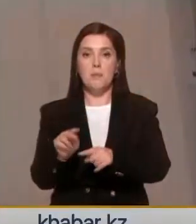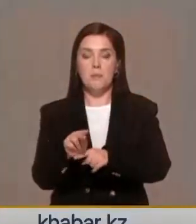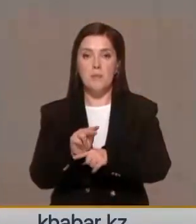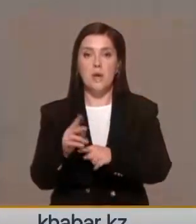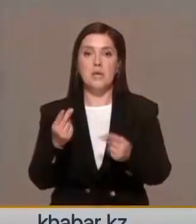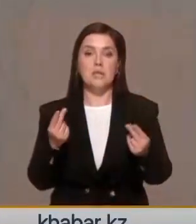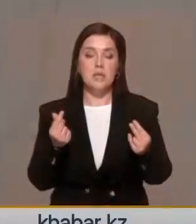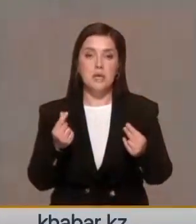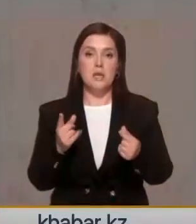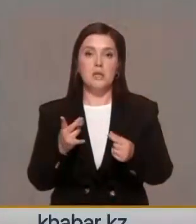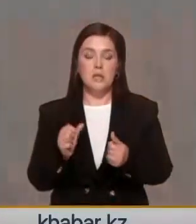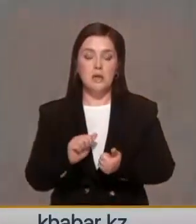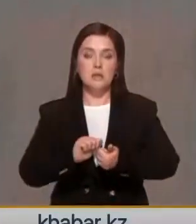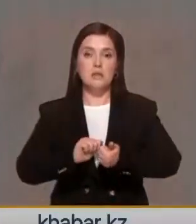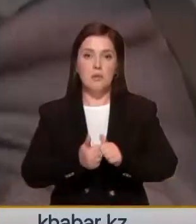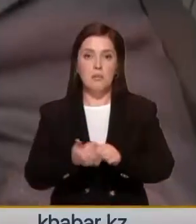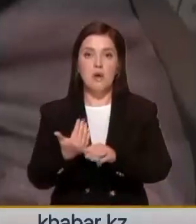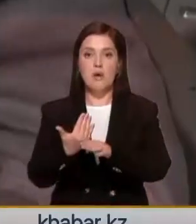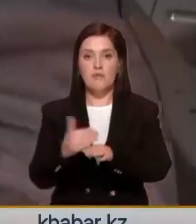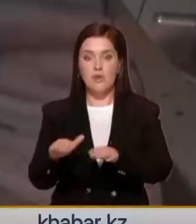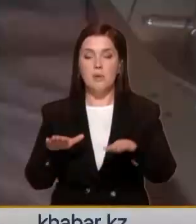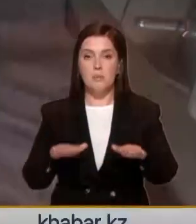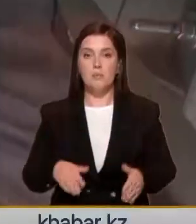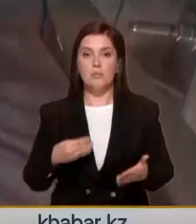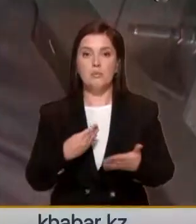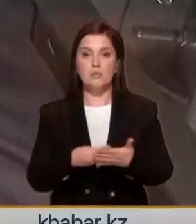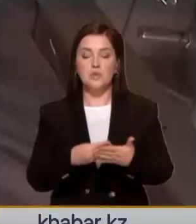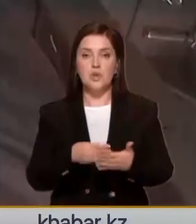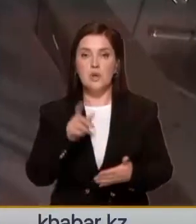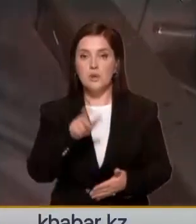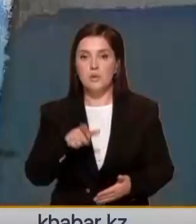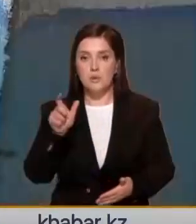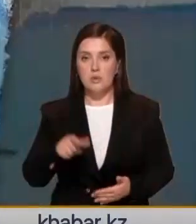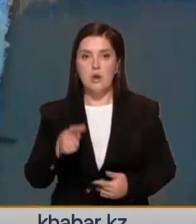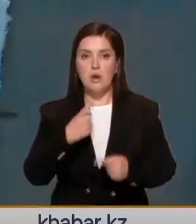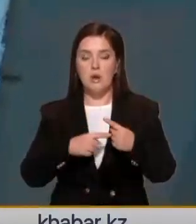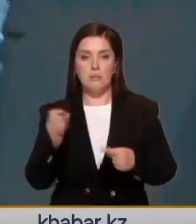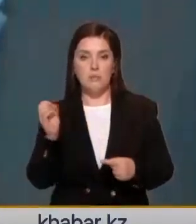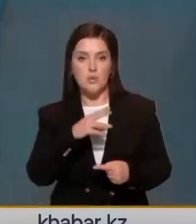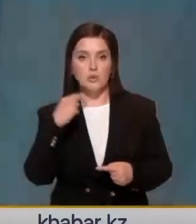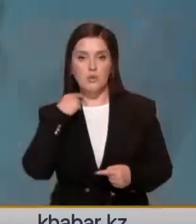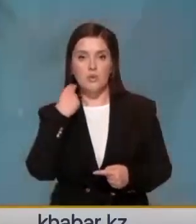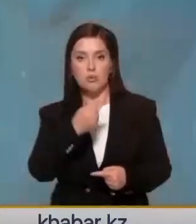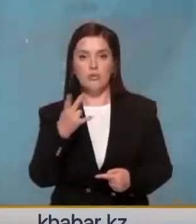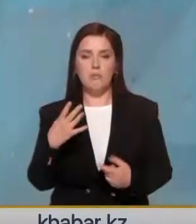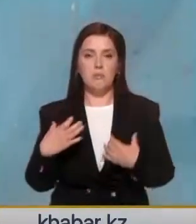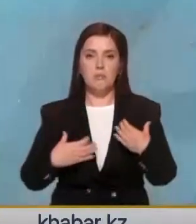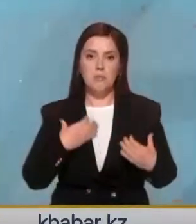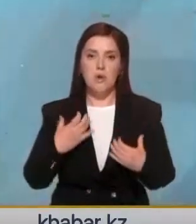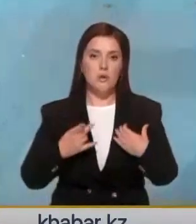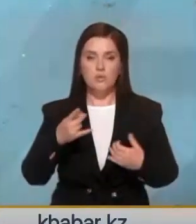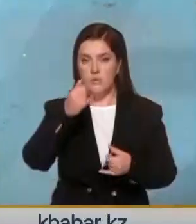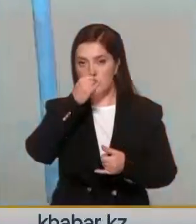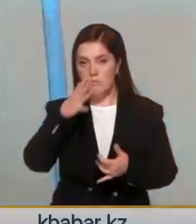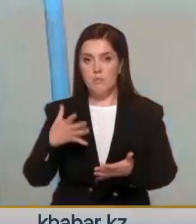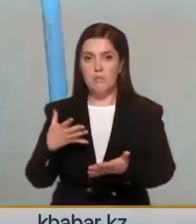на замену подъемного механизма им выделили из местного бюджета. Но людям придется их возвращать. Некоторые переживают, что не смогут